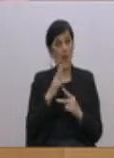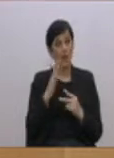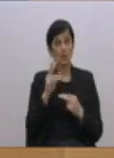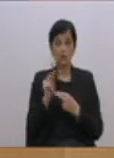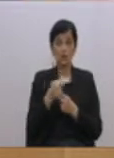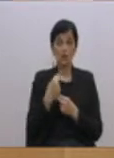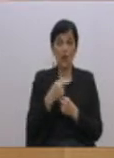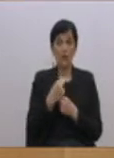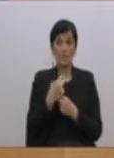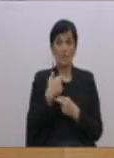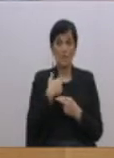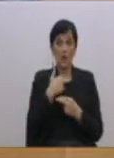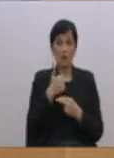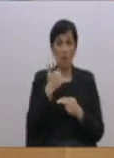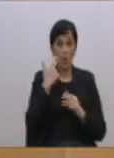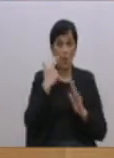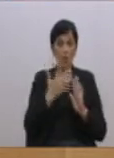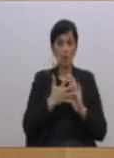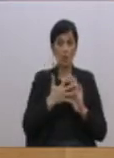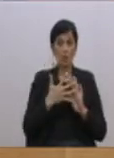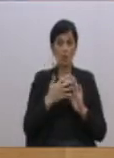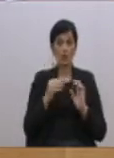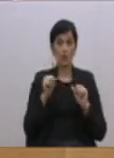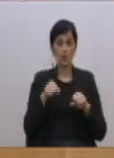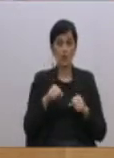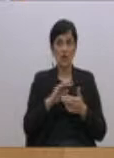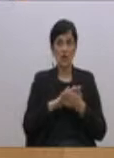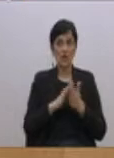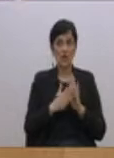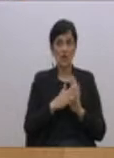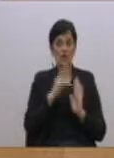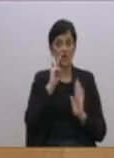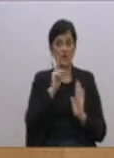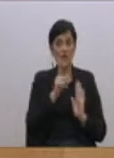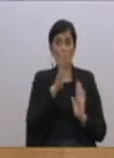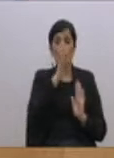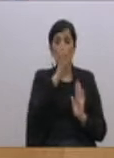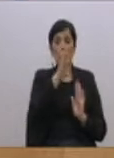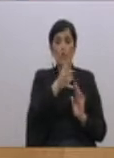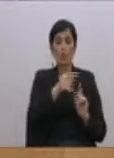მაგრამ როგორც გავი მე ხვდები, შეიძლება ვადების ყოველ 5 წელიწადში ერთხელ